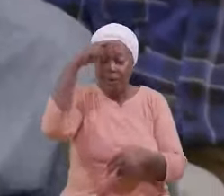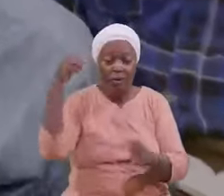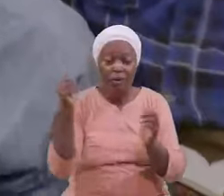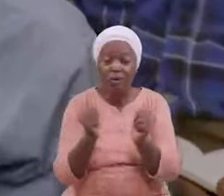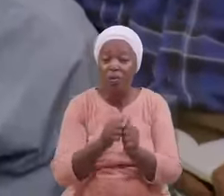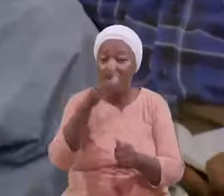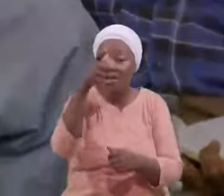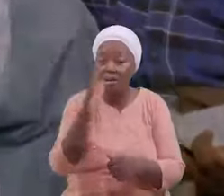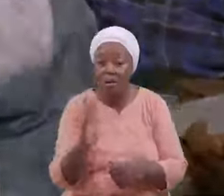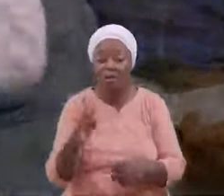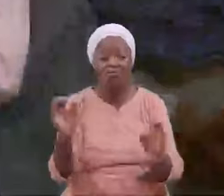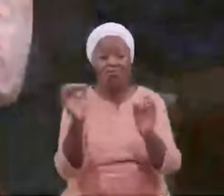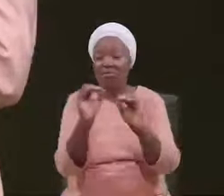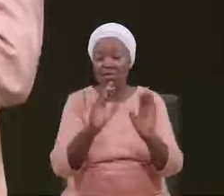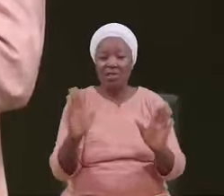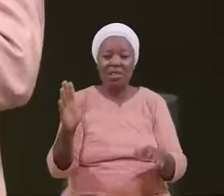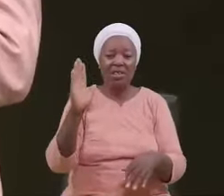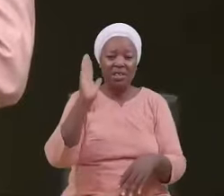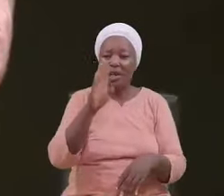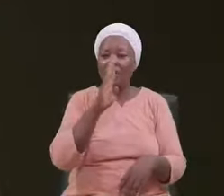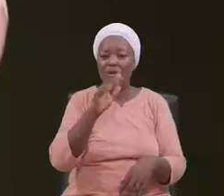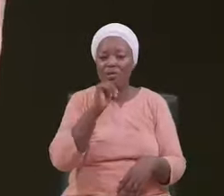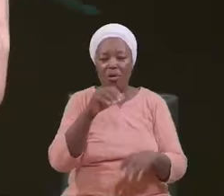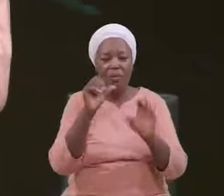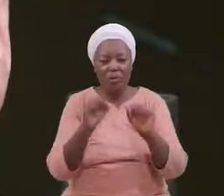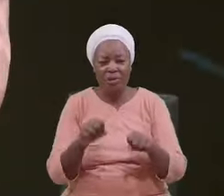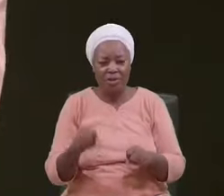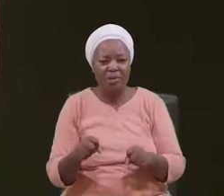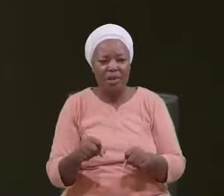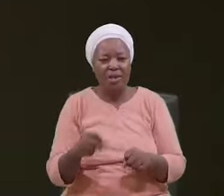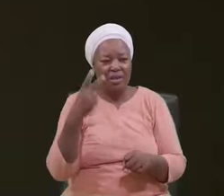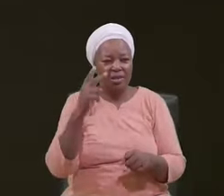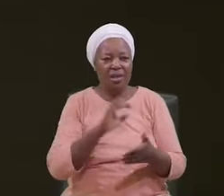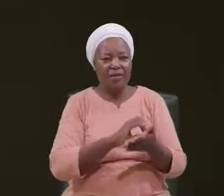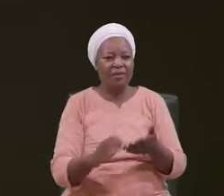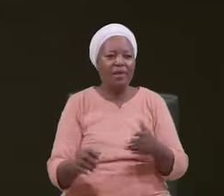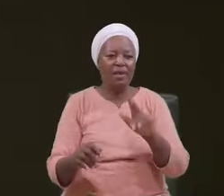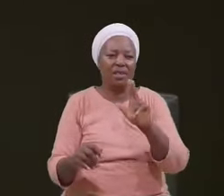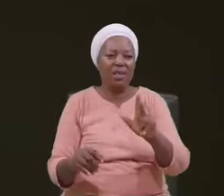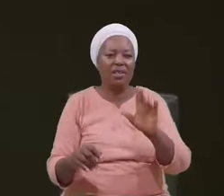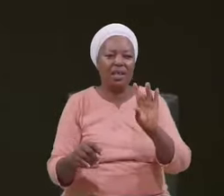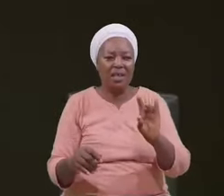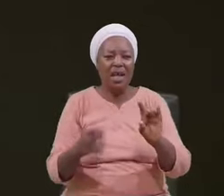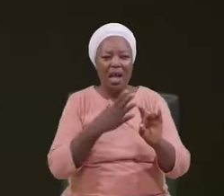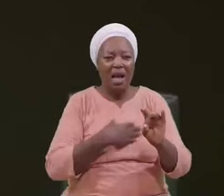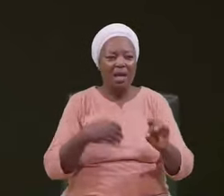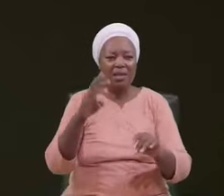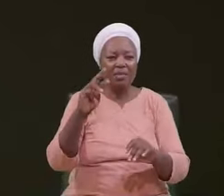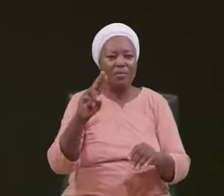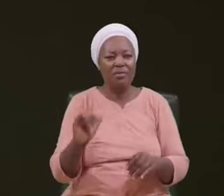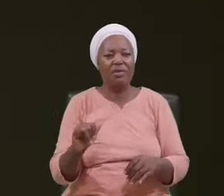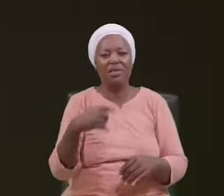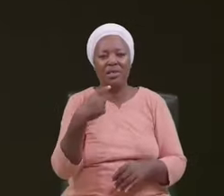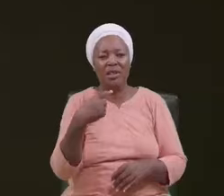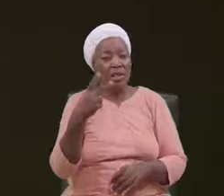rien n'est impossible à Dieu. Verset 38. Marie dit, je suis